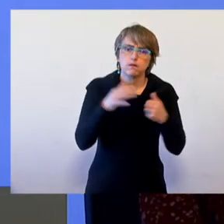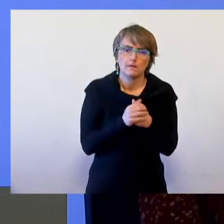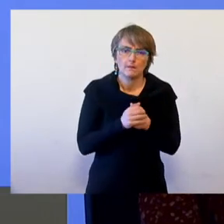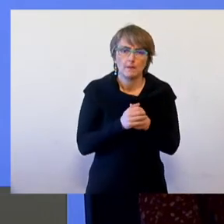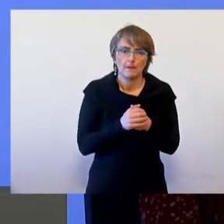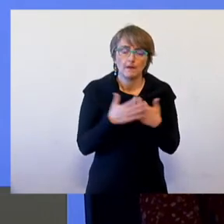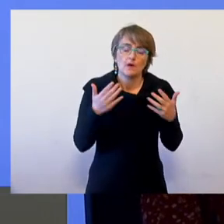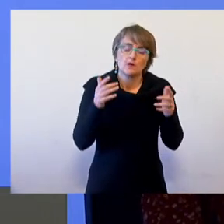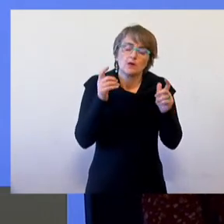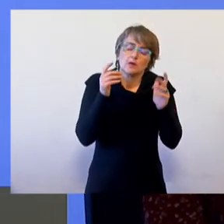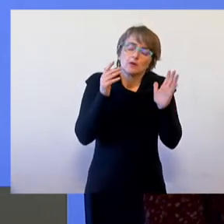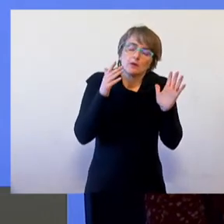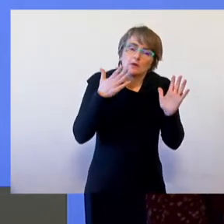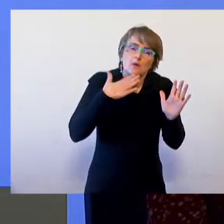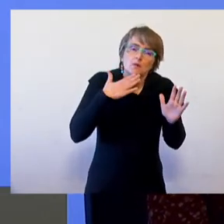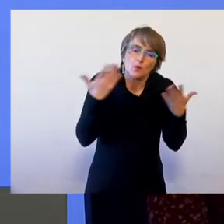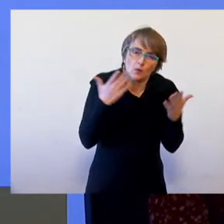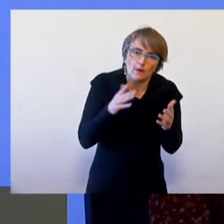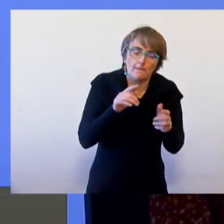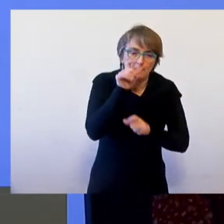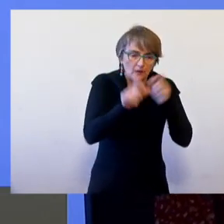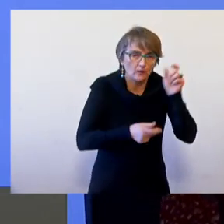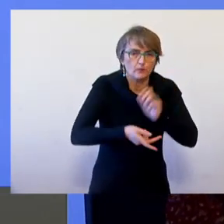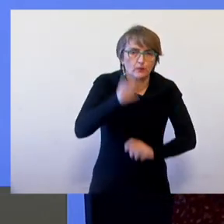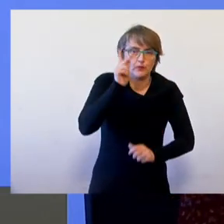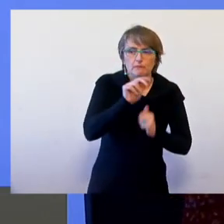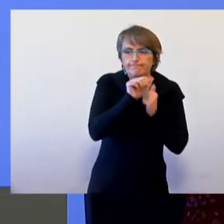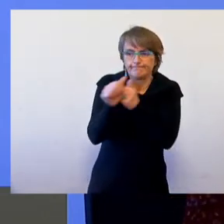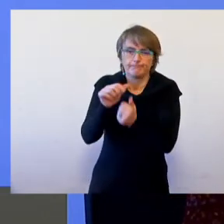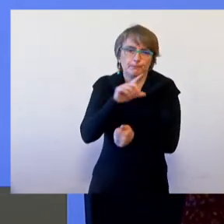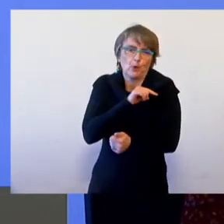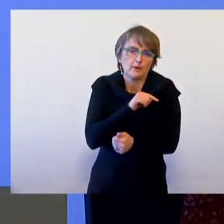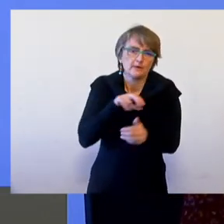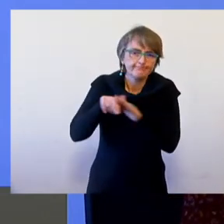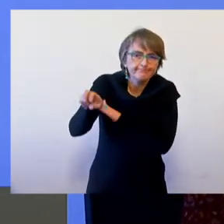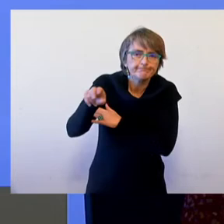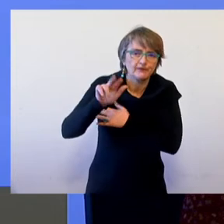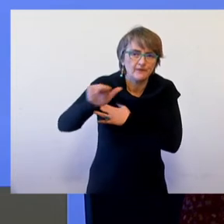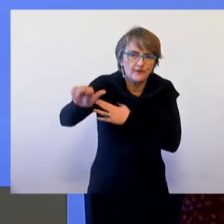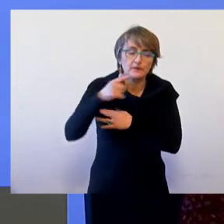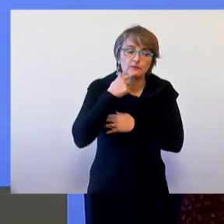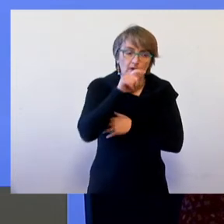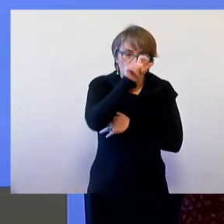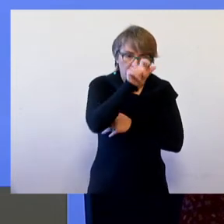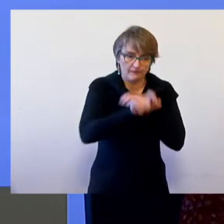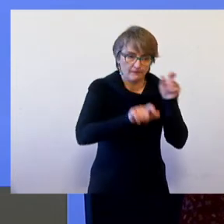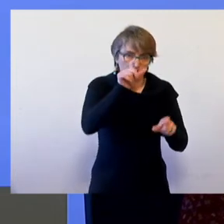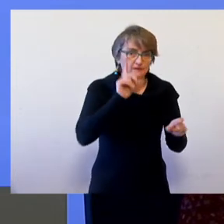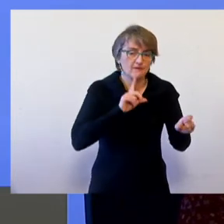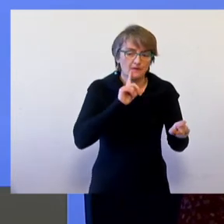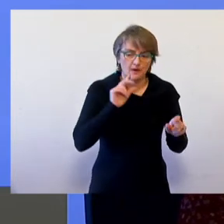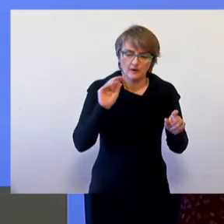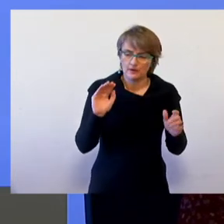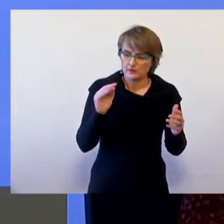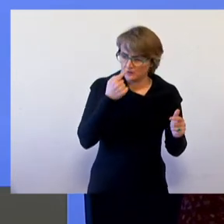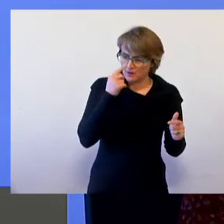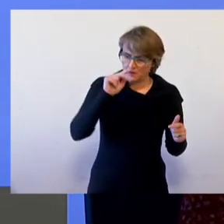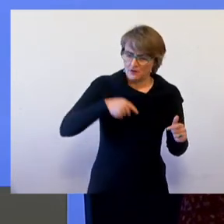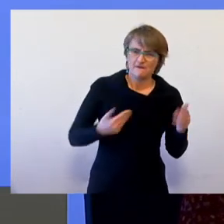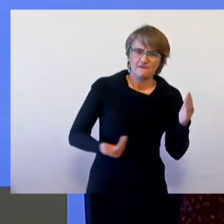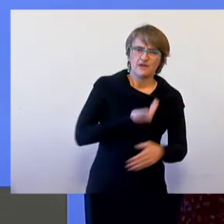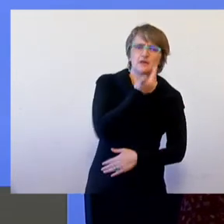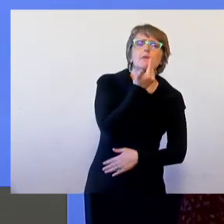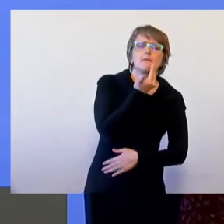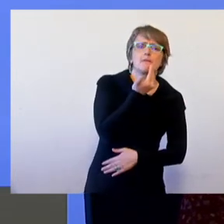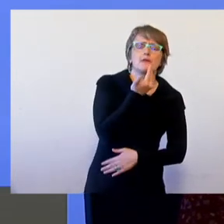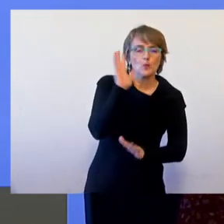de plaintes. Ça dit que les femmes se sentent victimes et doivent être reconnues comme victimes et que justice soit rendue.